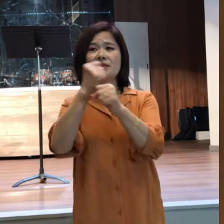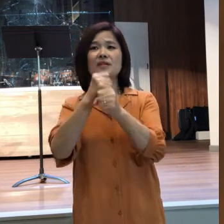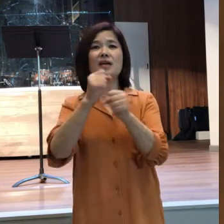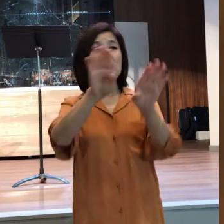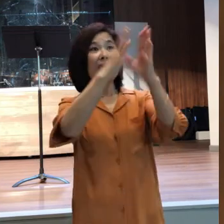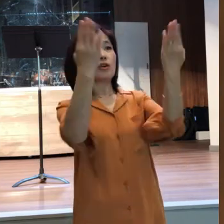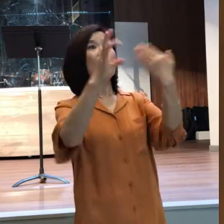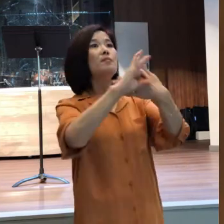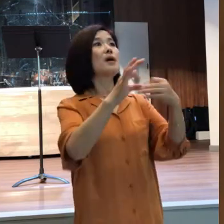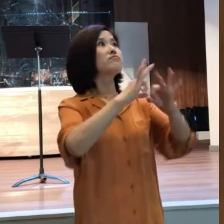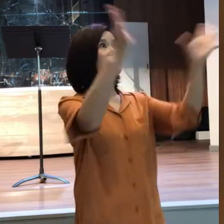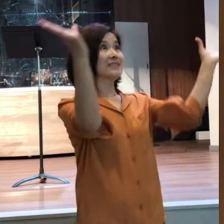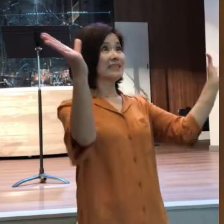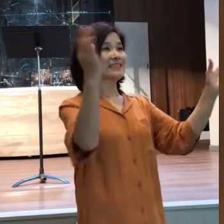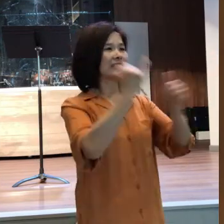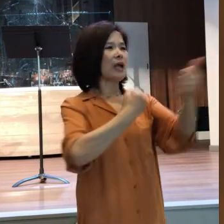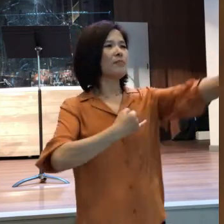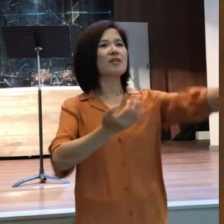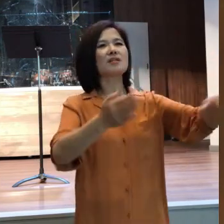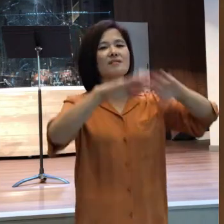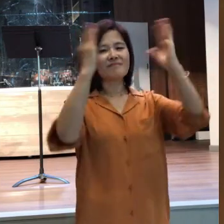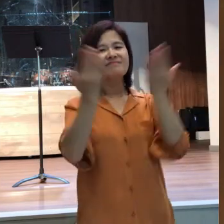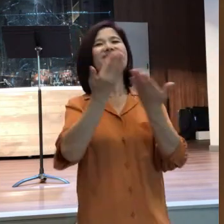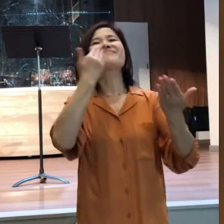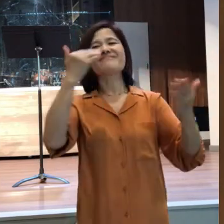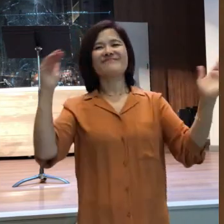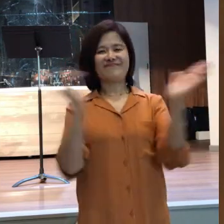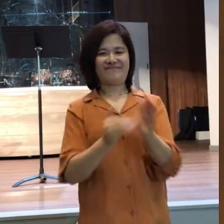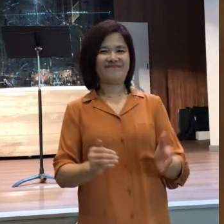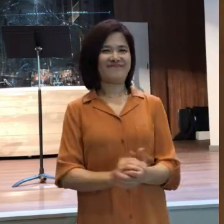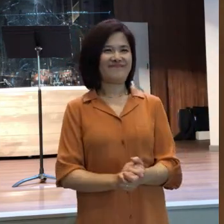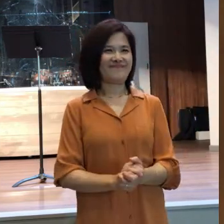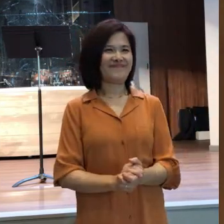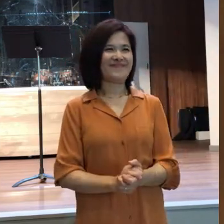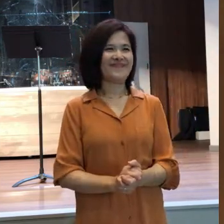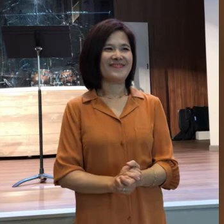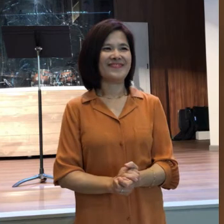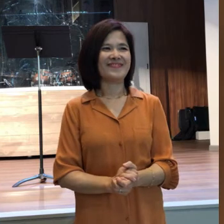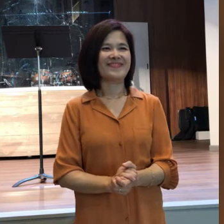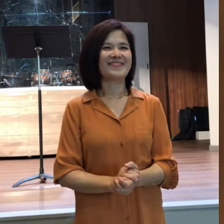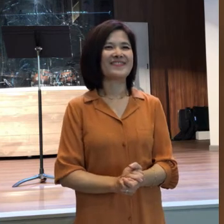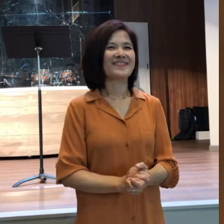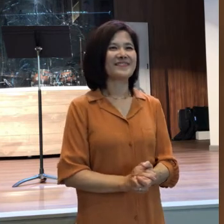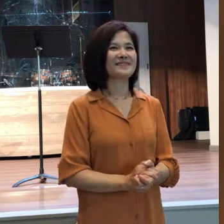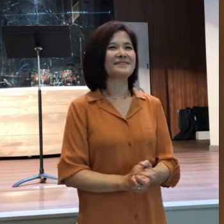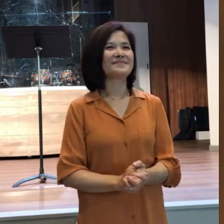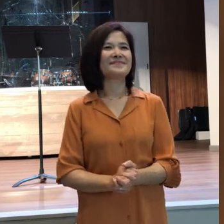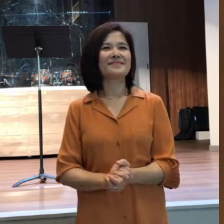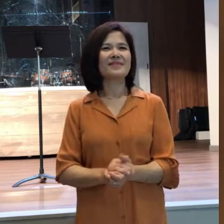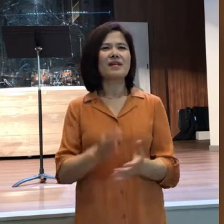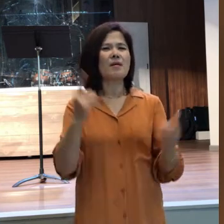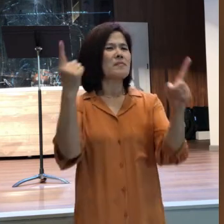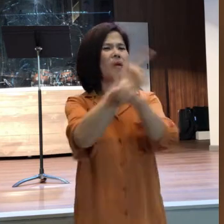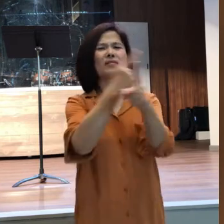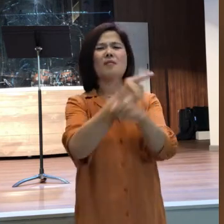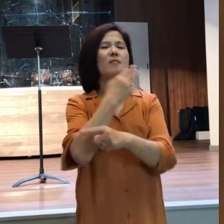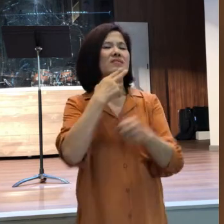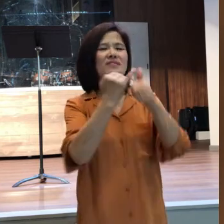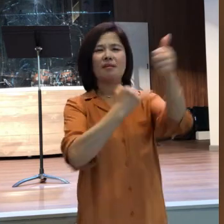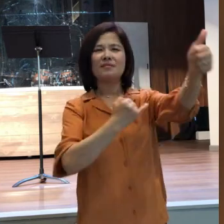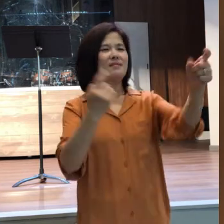냉장고 열면 없어. 그분이 드셨어, 벌써. 안 변합니다.